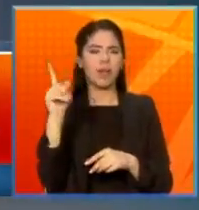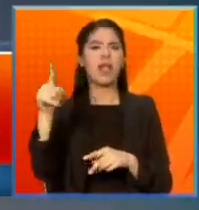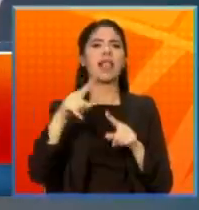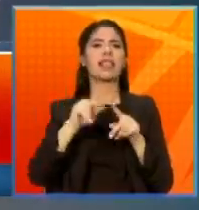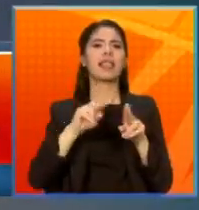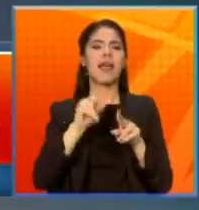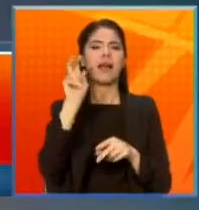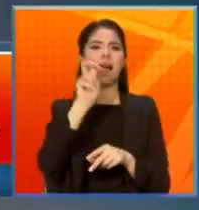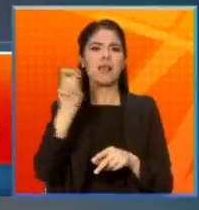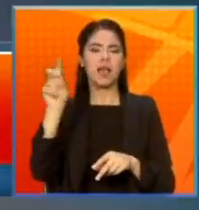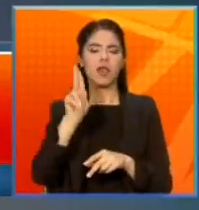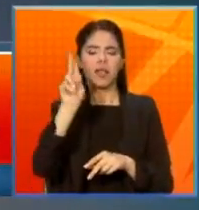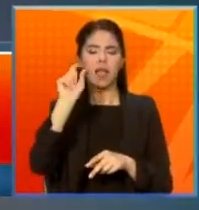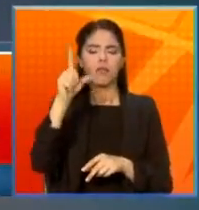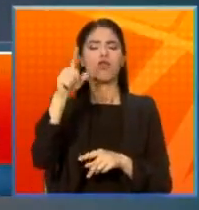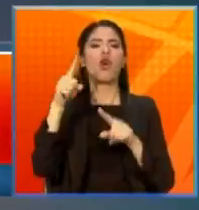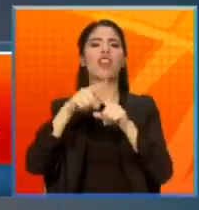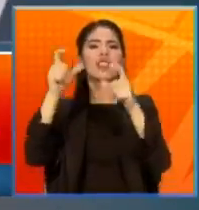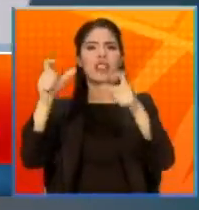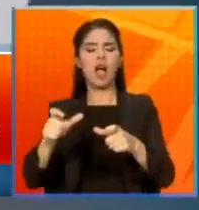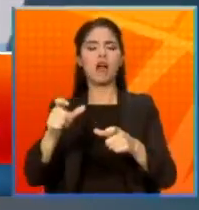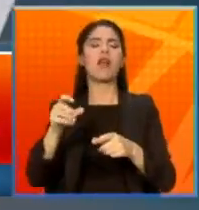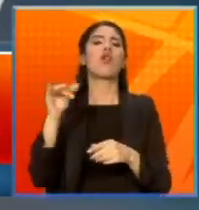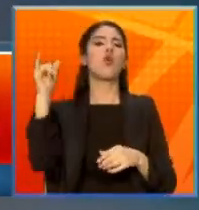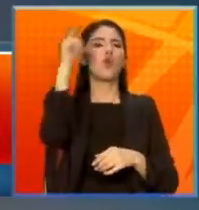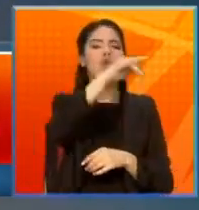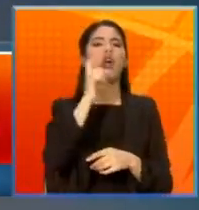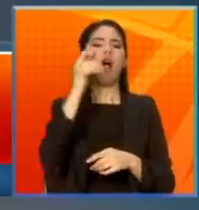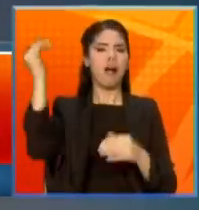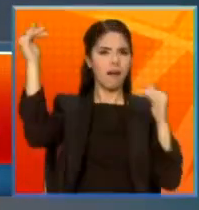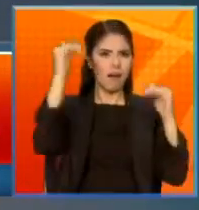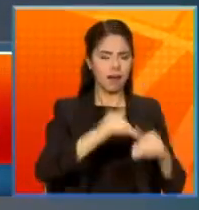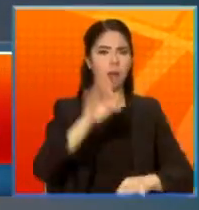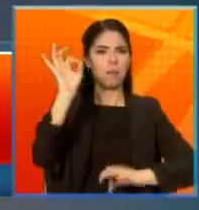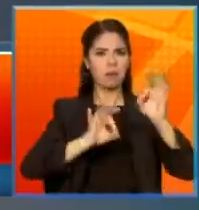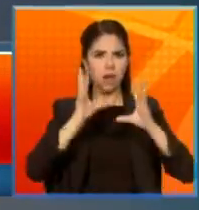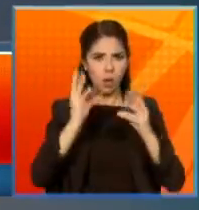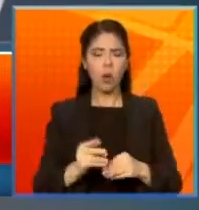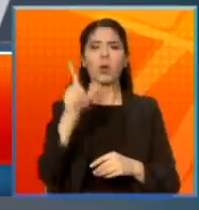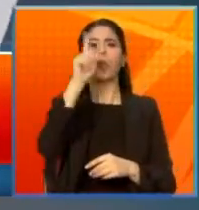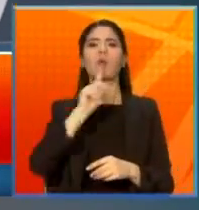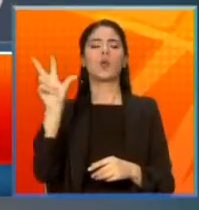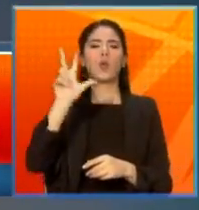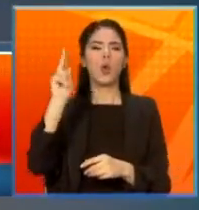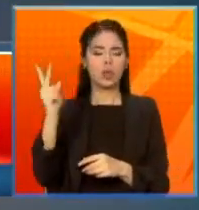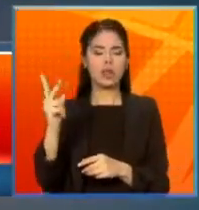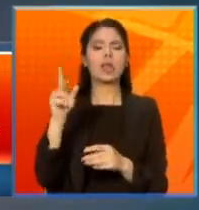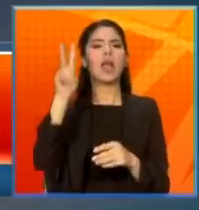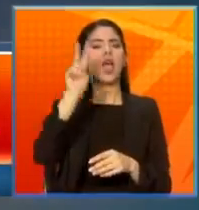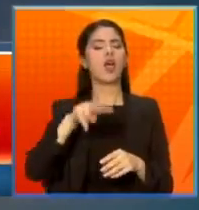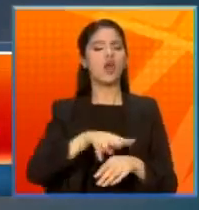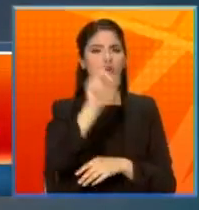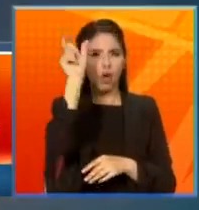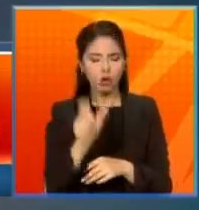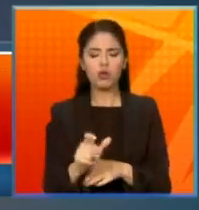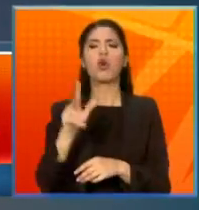TK-879 sefer sayılı Tahran uçağının Ankara'ya inişi planlanmıştır. Uçakta bulunan 132 yolcu ve 8 mürettebat ilk